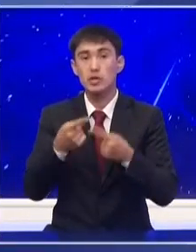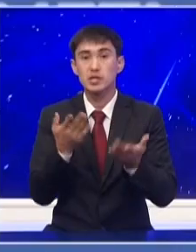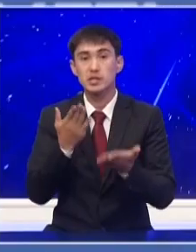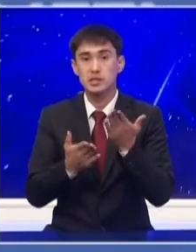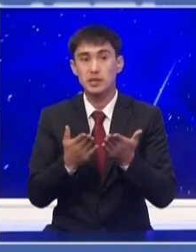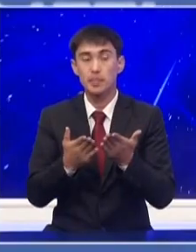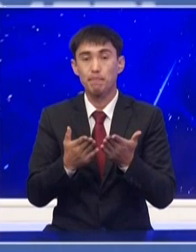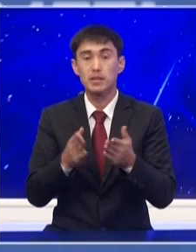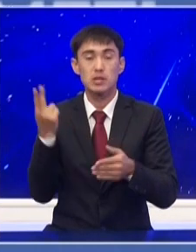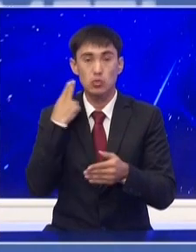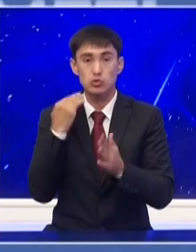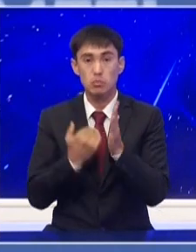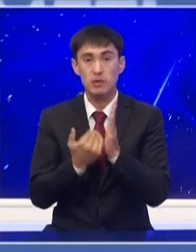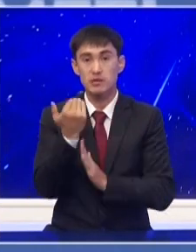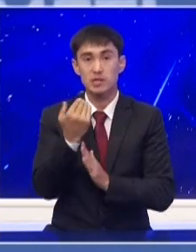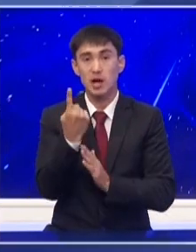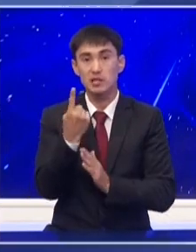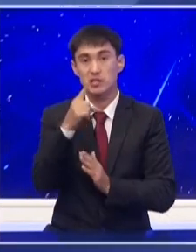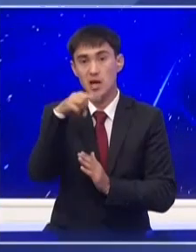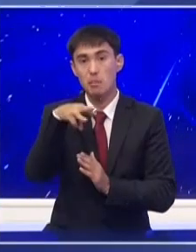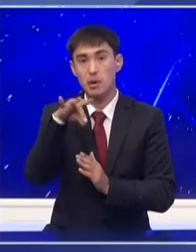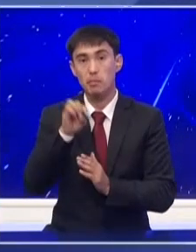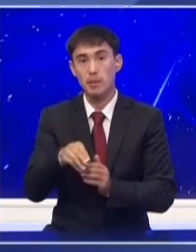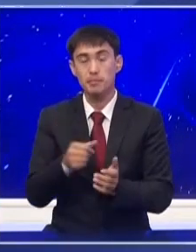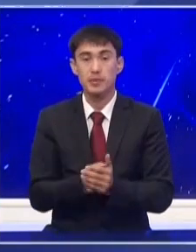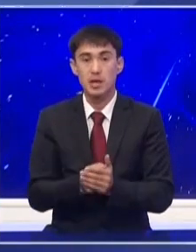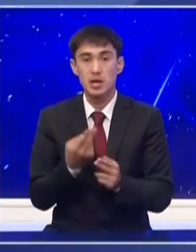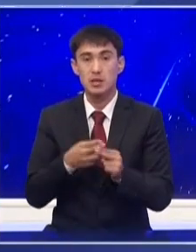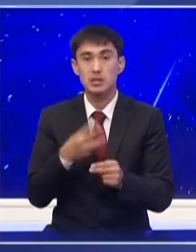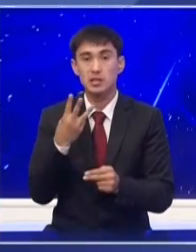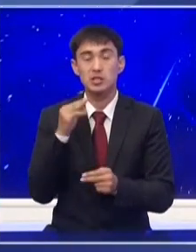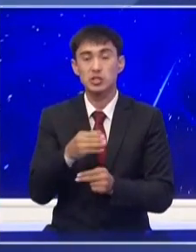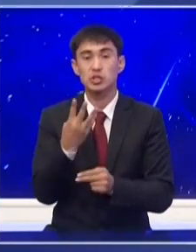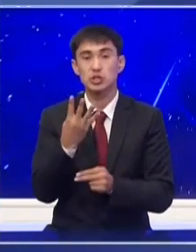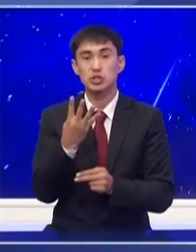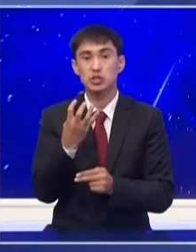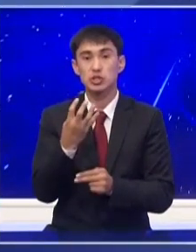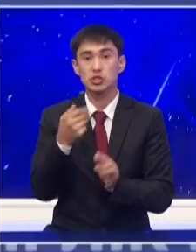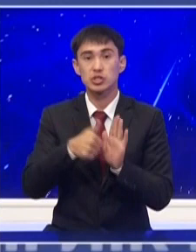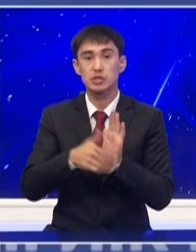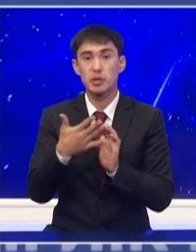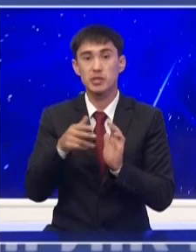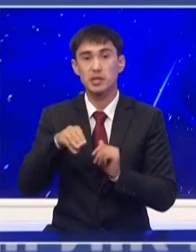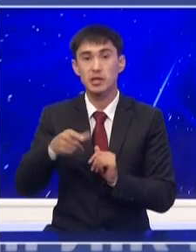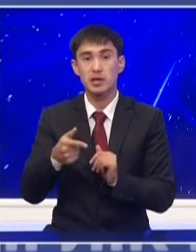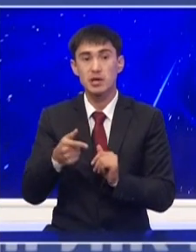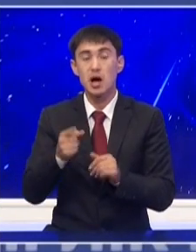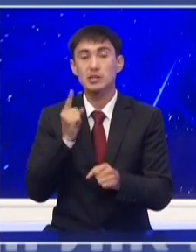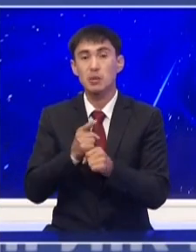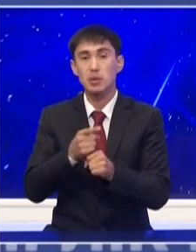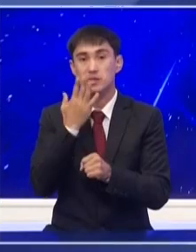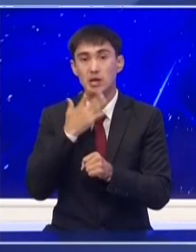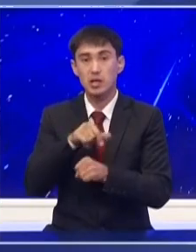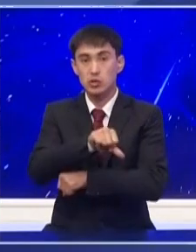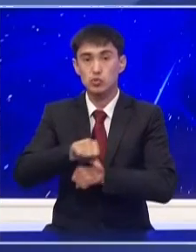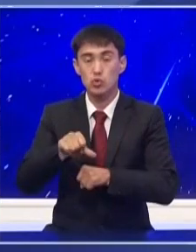случае, если задолженность превышает один месячный расчетный показатель. Это 3465 тенге. А запрет на выезд за границу